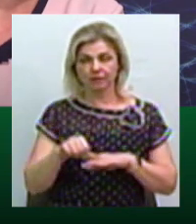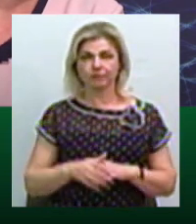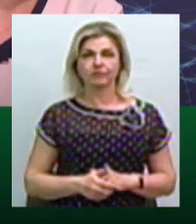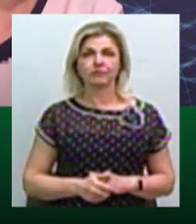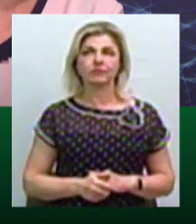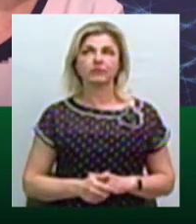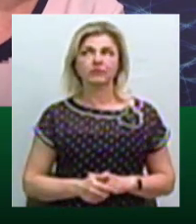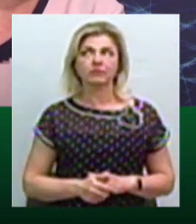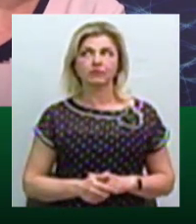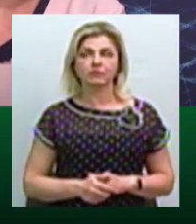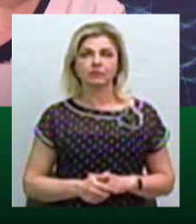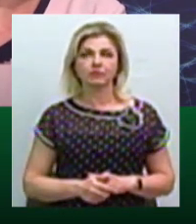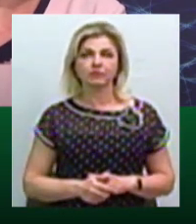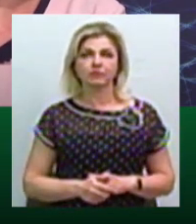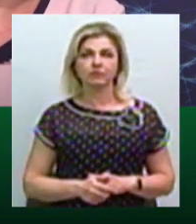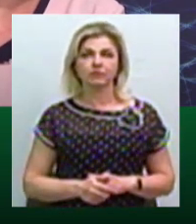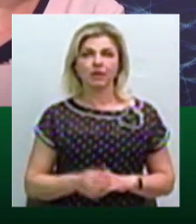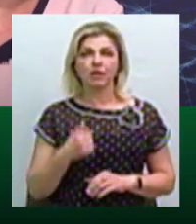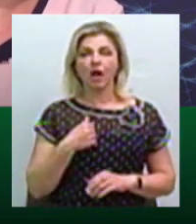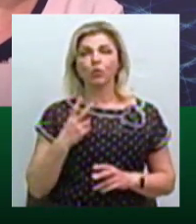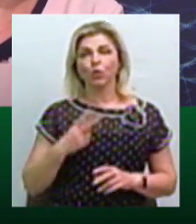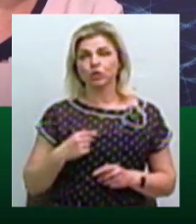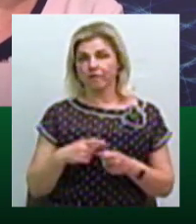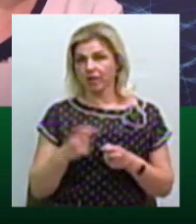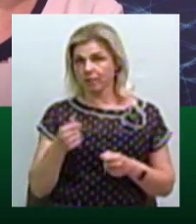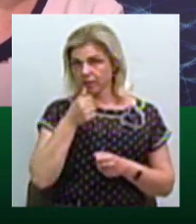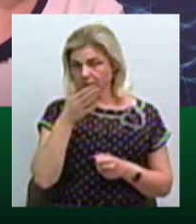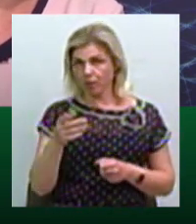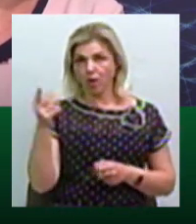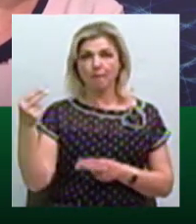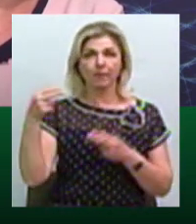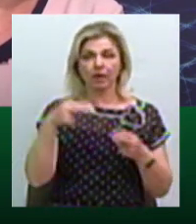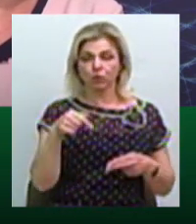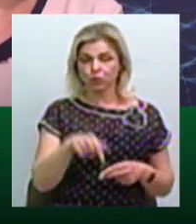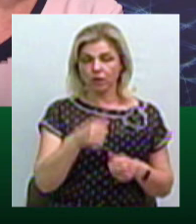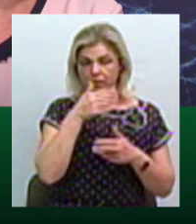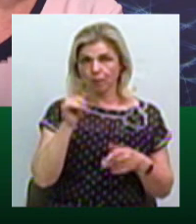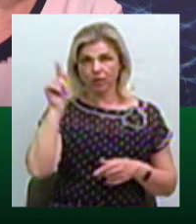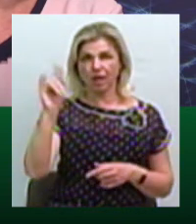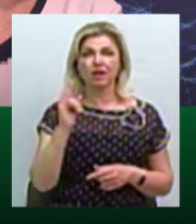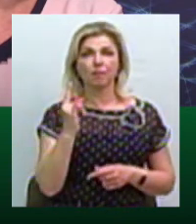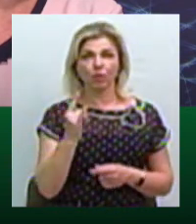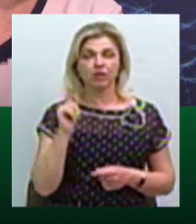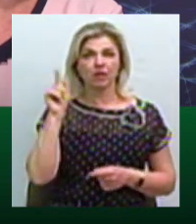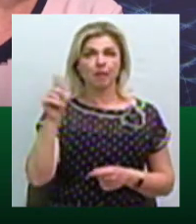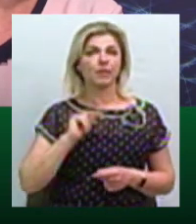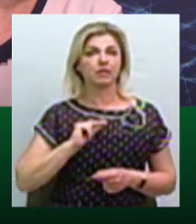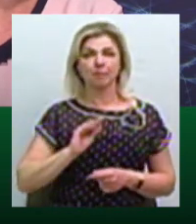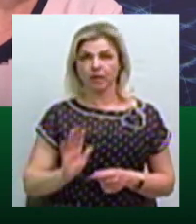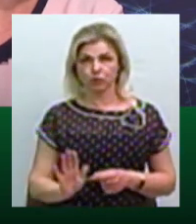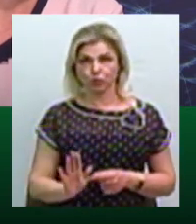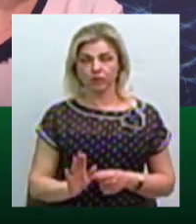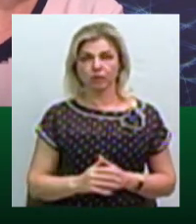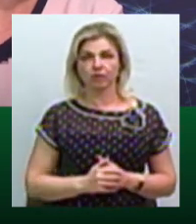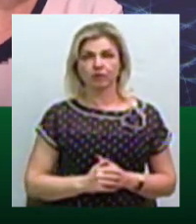Ну, і виходить, що я її виписати не можу, вона сюди приїхати не може, бо маленька дитина. Там вона не працює, ну, не працює,